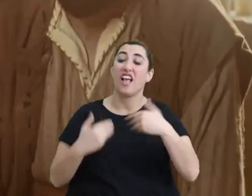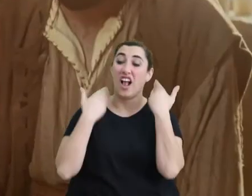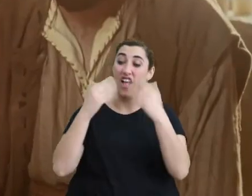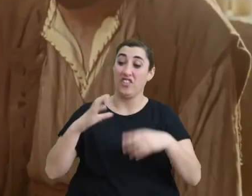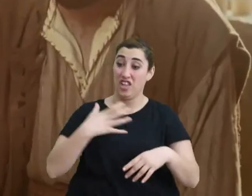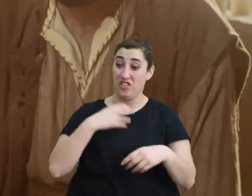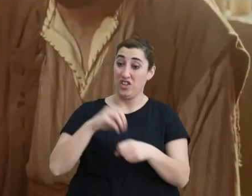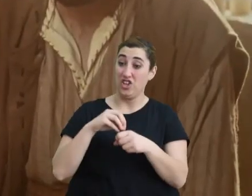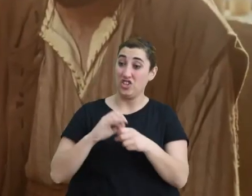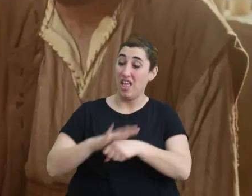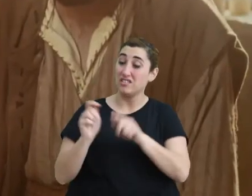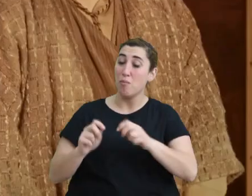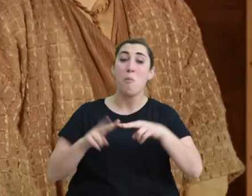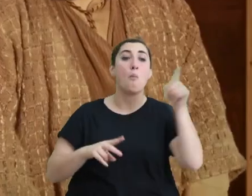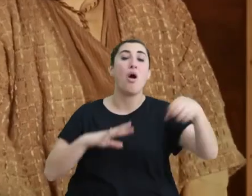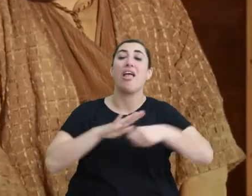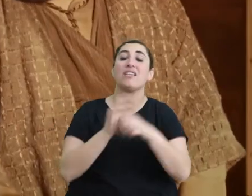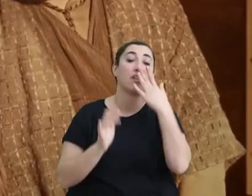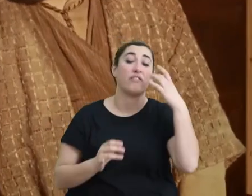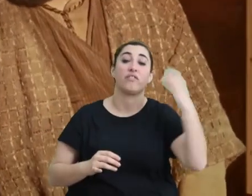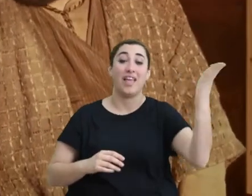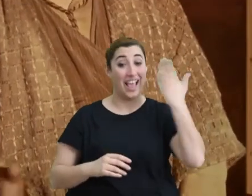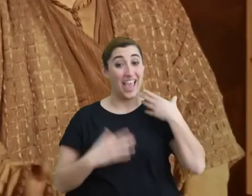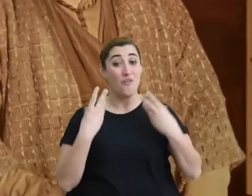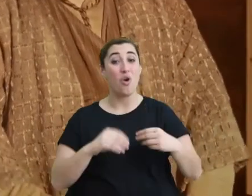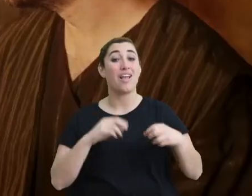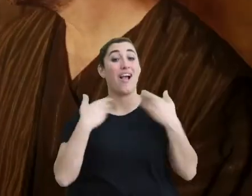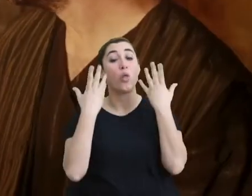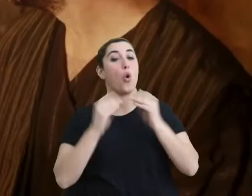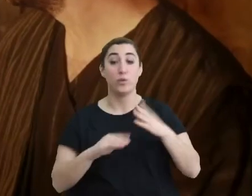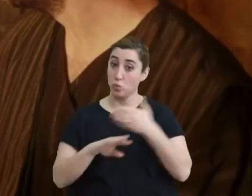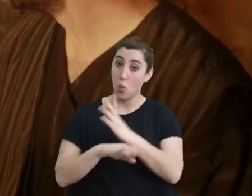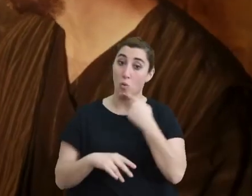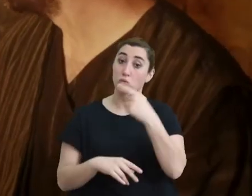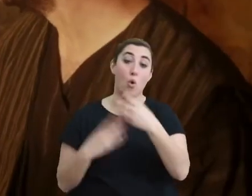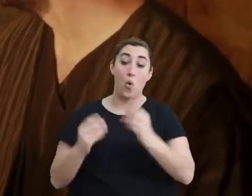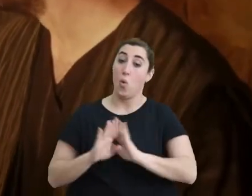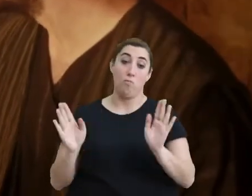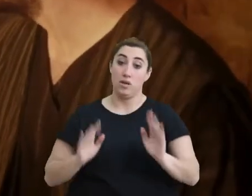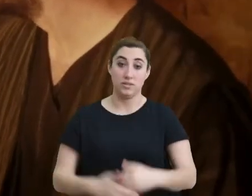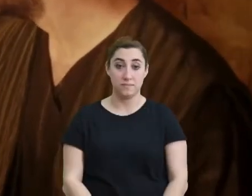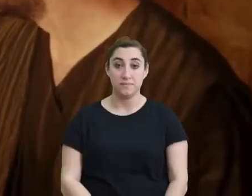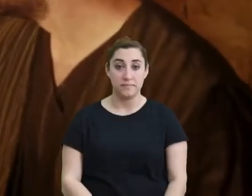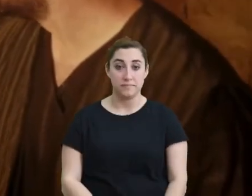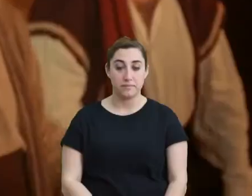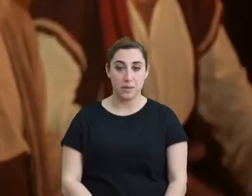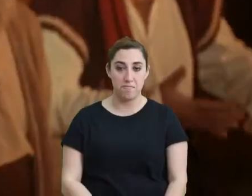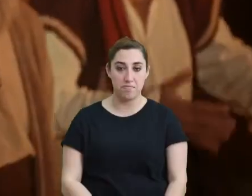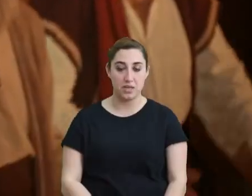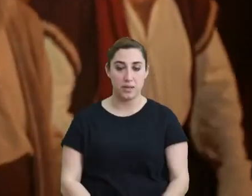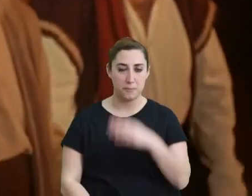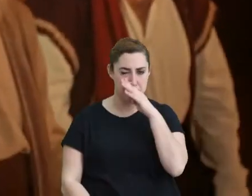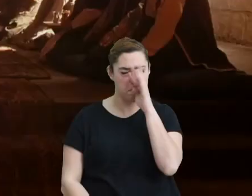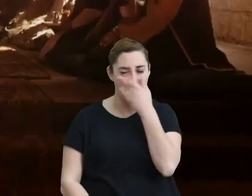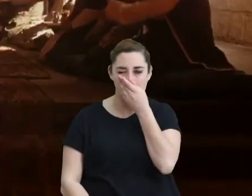var iken Moğol'a ne hacet? Keyfe keder kadı olmaz. Doğru söyle, böyle hüküm olmaz. Böyle kadılık böyle olmaz. Böyle kadılık olmaz. Evet. Selçuklu'ya böyle